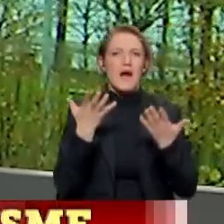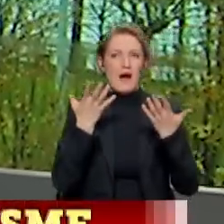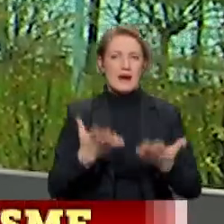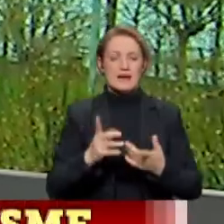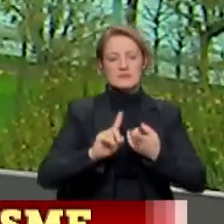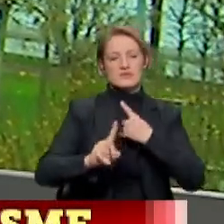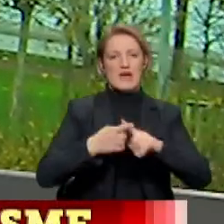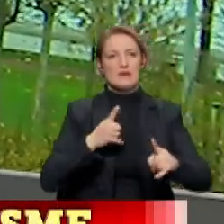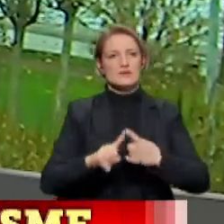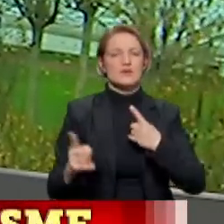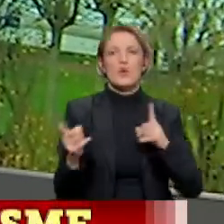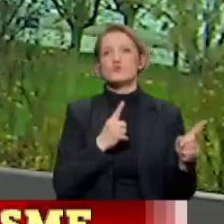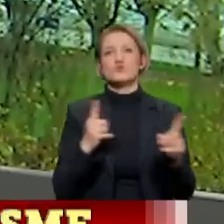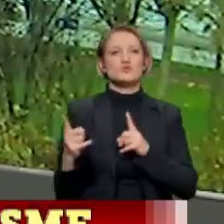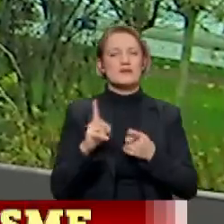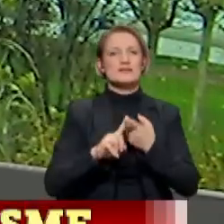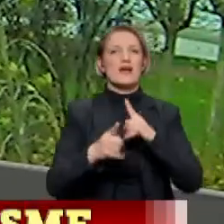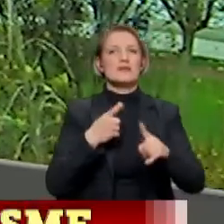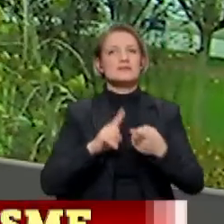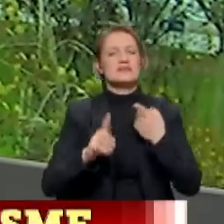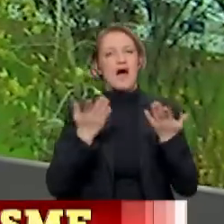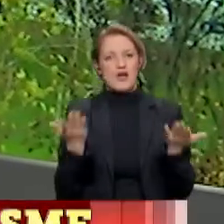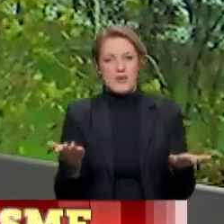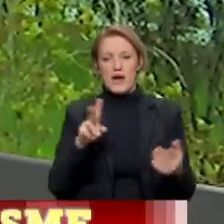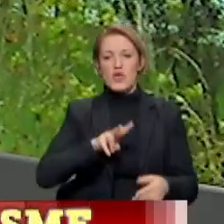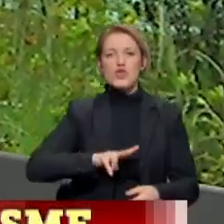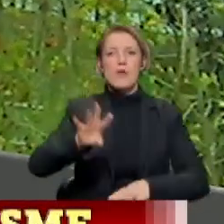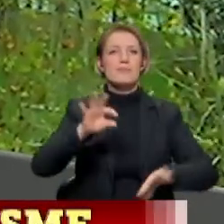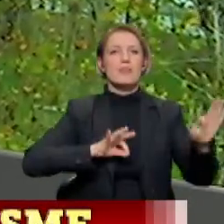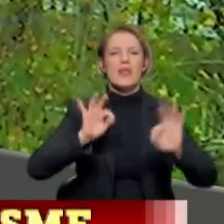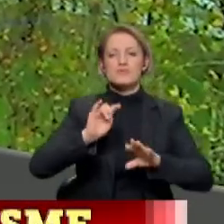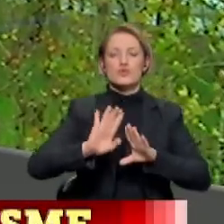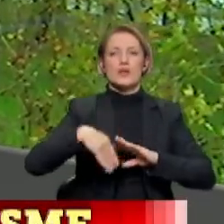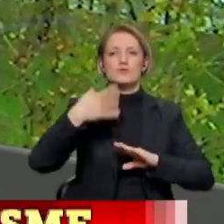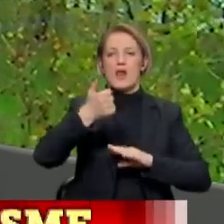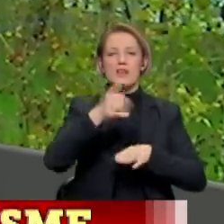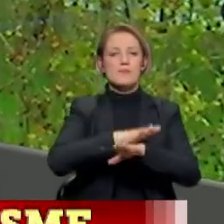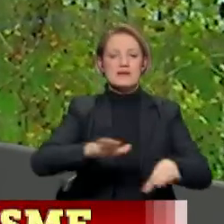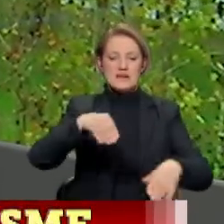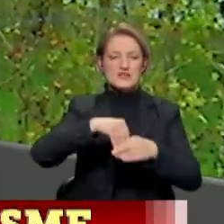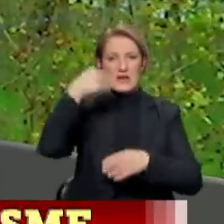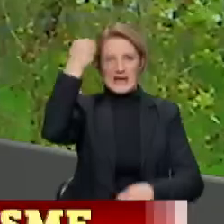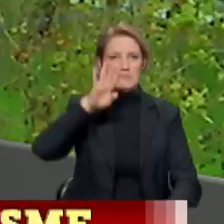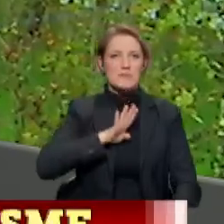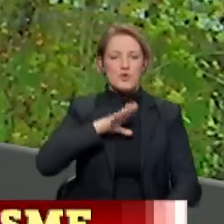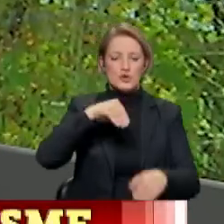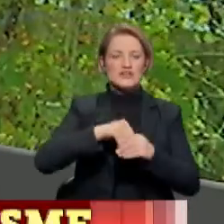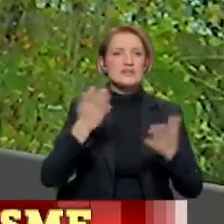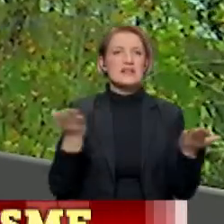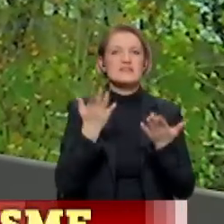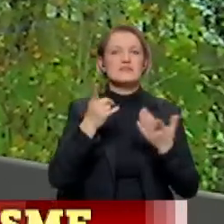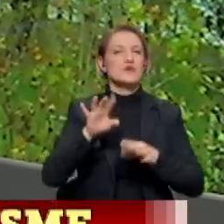ağırlıkla siyaseti konuşacağız. Siyasi acaba yol haritası bundan sonra altılı masa için, Ekrem İmamoğlu için